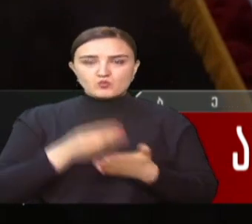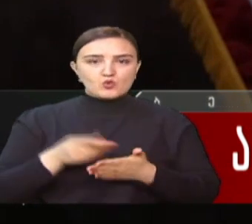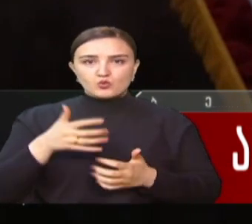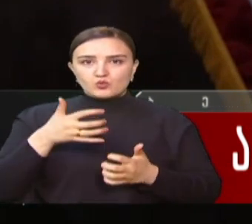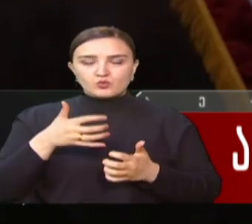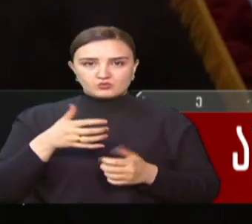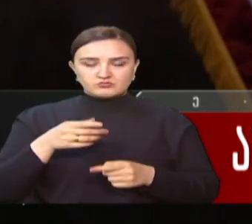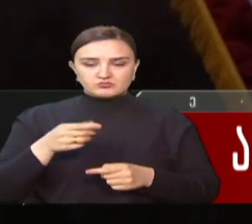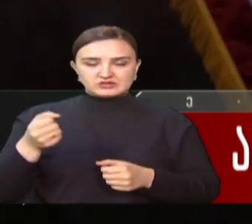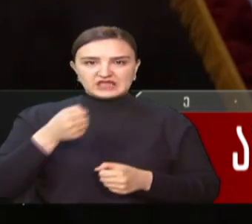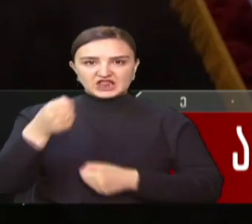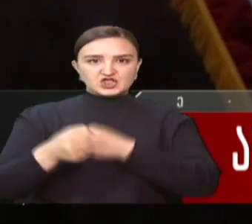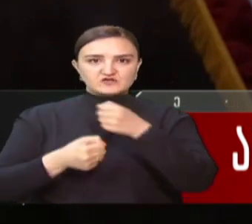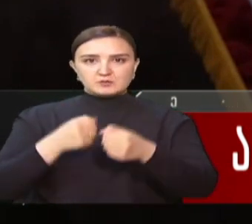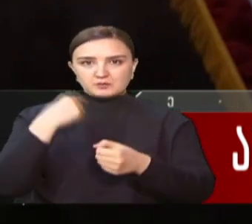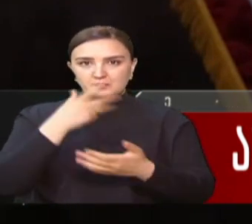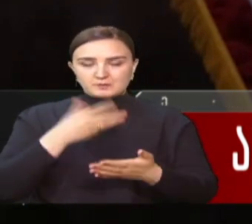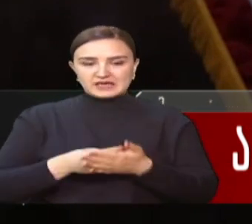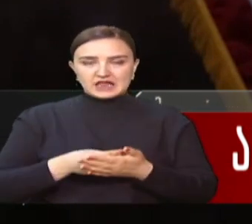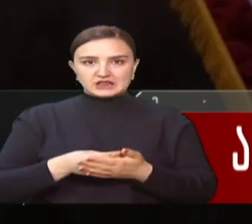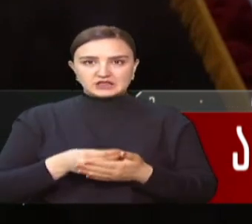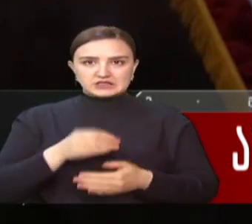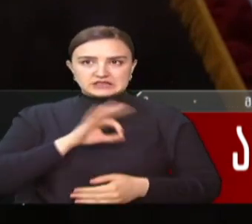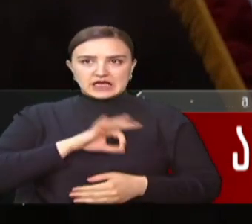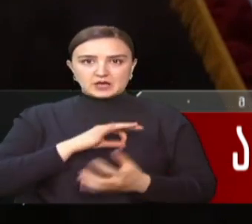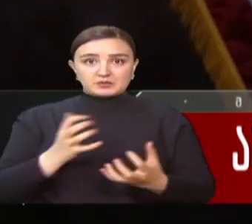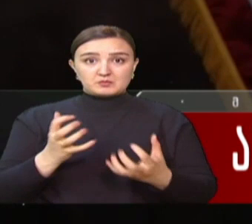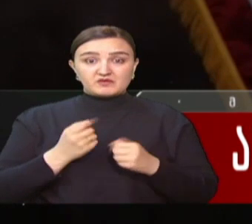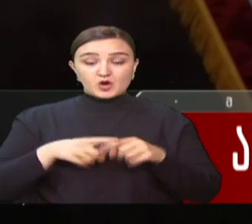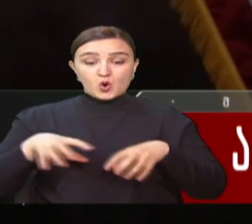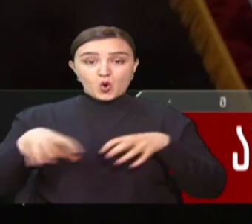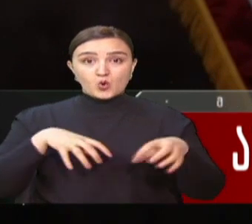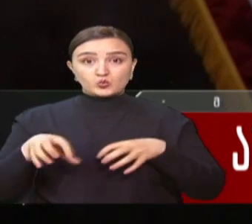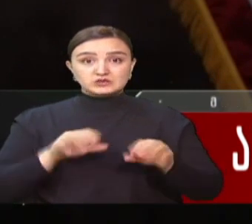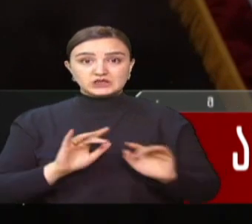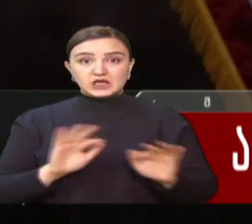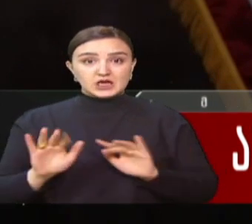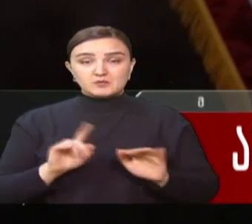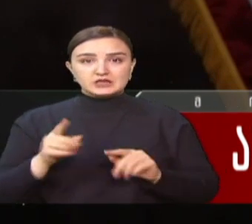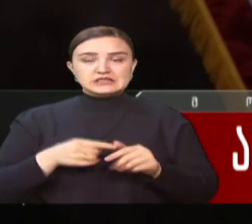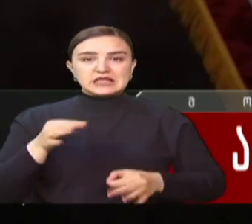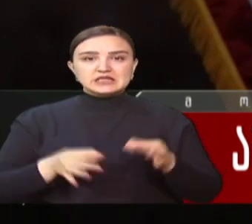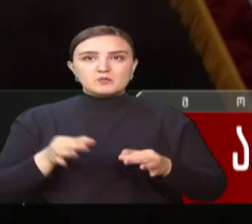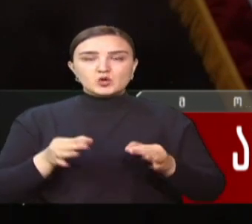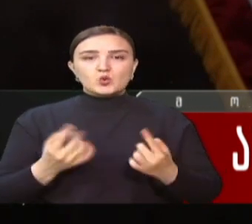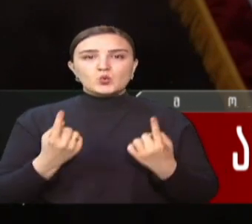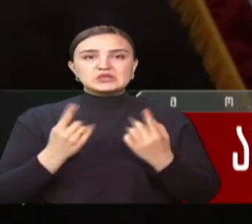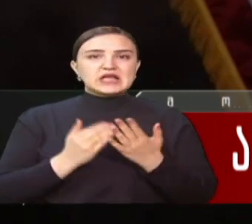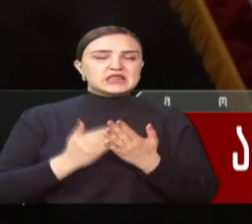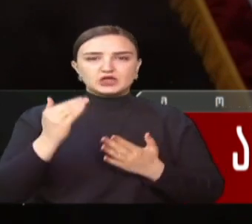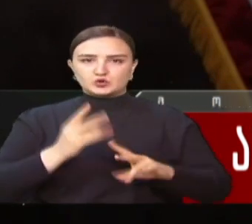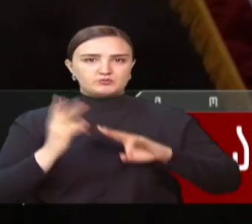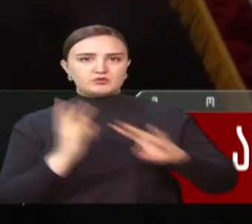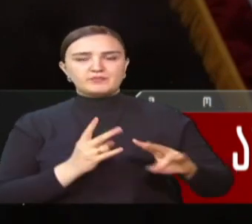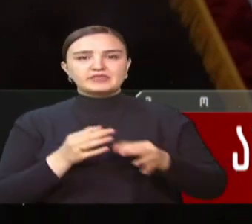დანიშნვებით მანიპულირება პირადი სარგებლის მიღების მიზნით. აღნიშნული კორუფციული მედებით მათ შეფხალეს სასამართლოს უზენაესობა და